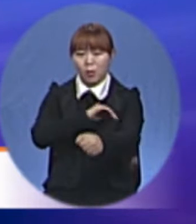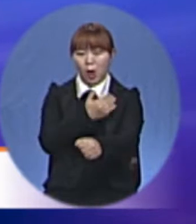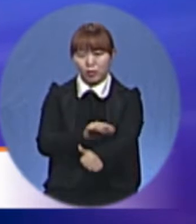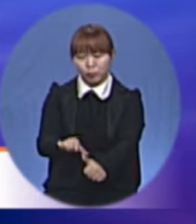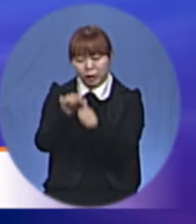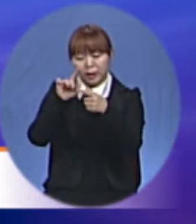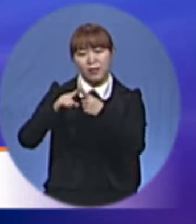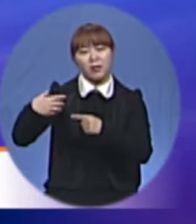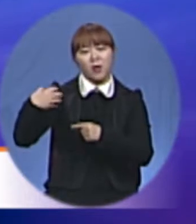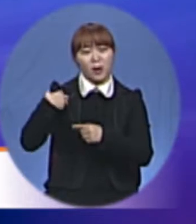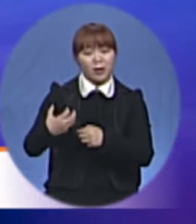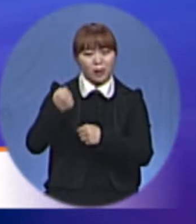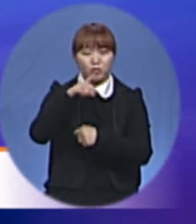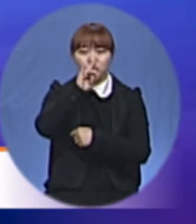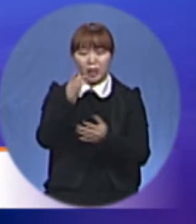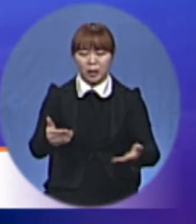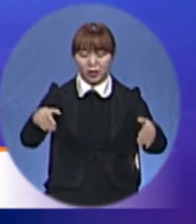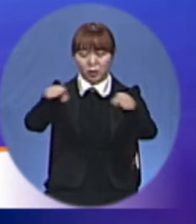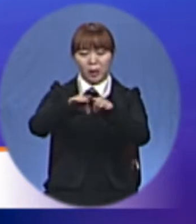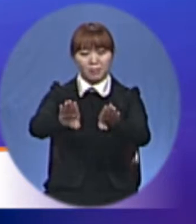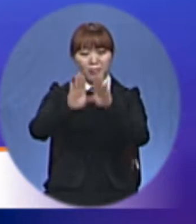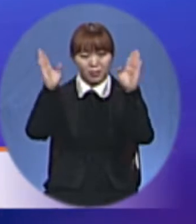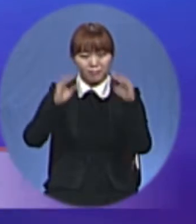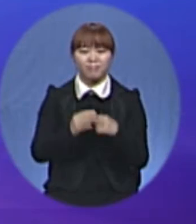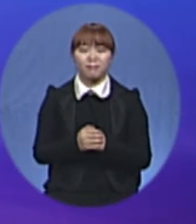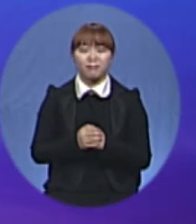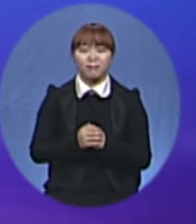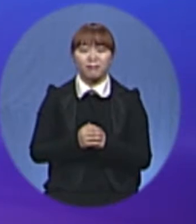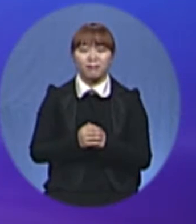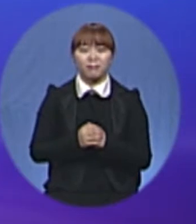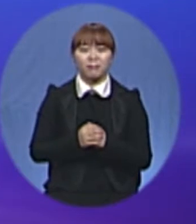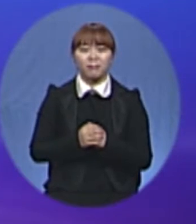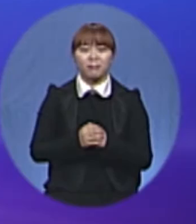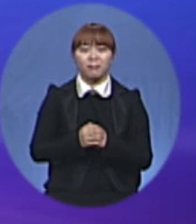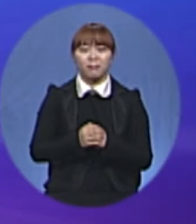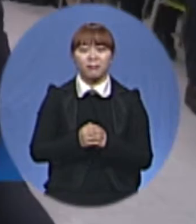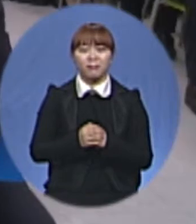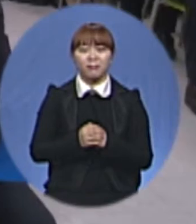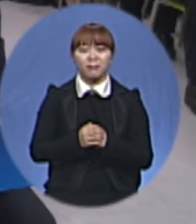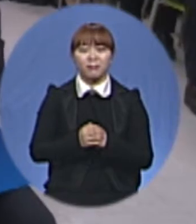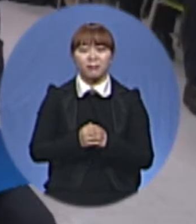구제 등의 역할을 할 중앙기관이 개관했습니다.